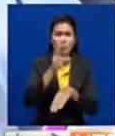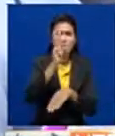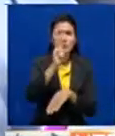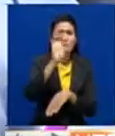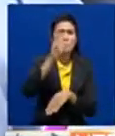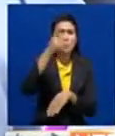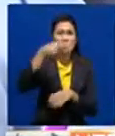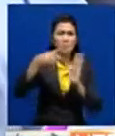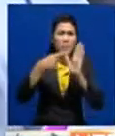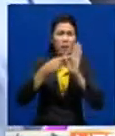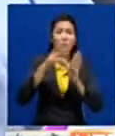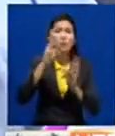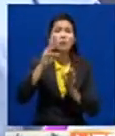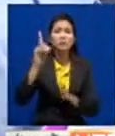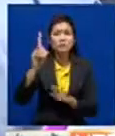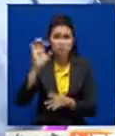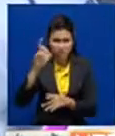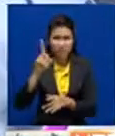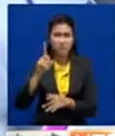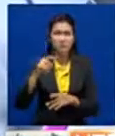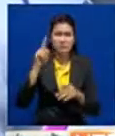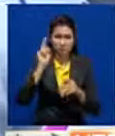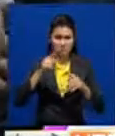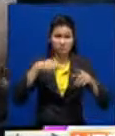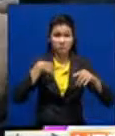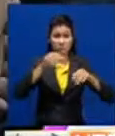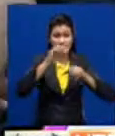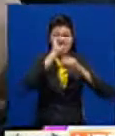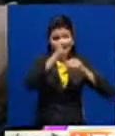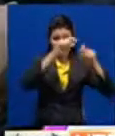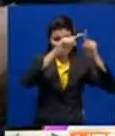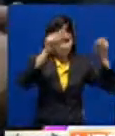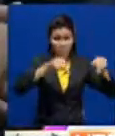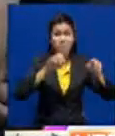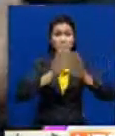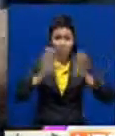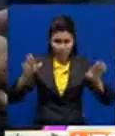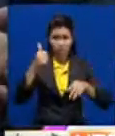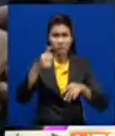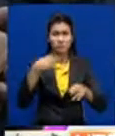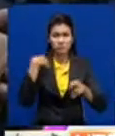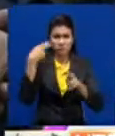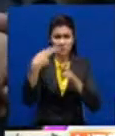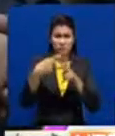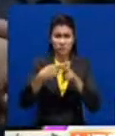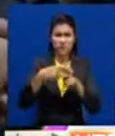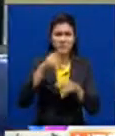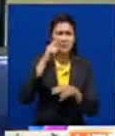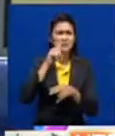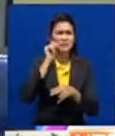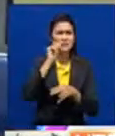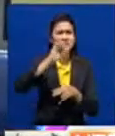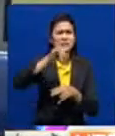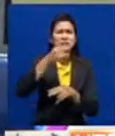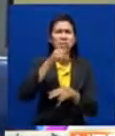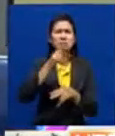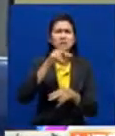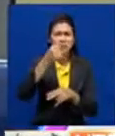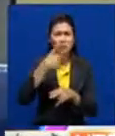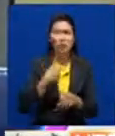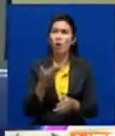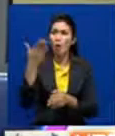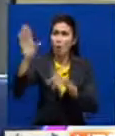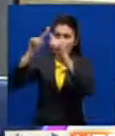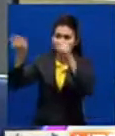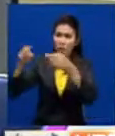พบว่าคลินิกนี้นะคะที่มีใบอนุญาตเปิดดำเนินการอย่างถูกต้องโดยมีชื่อของนายแพทย์จิระเดชเพลงแสวงเป็นผู้ขอ